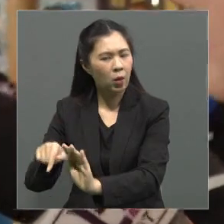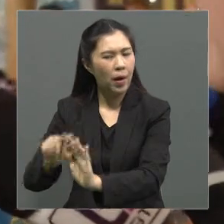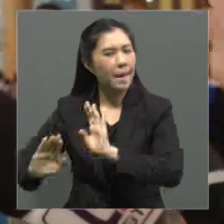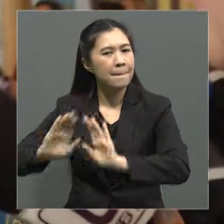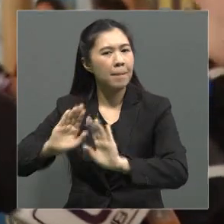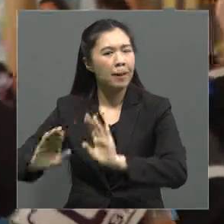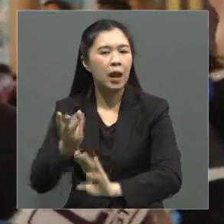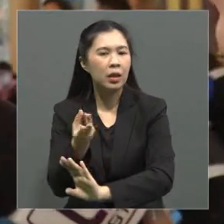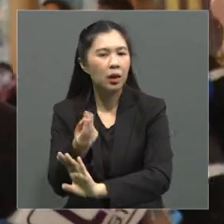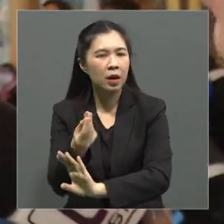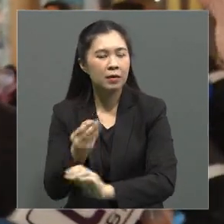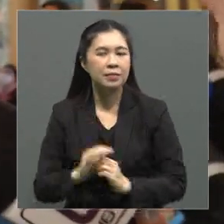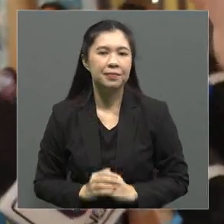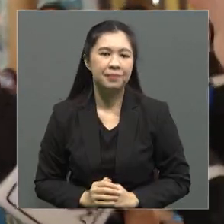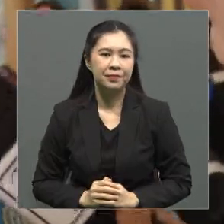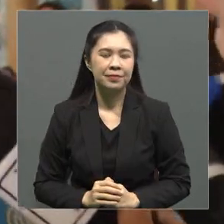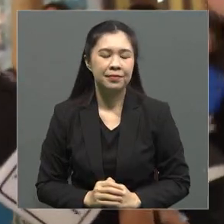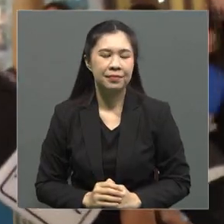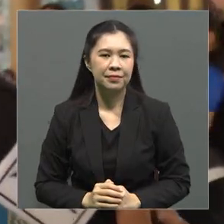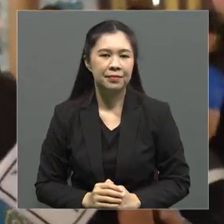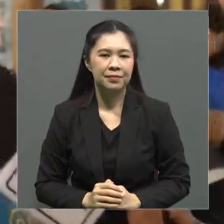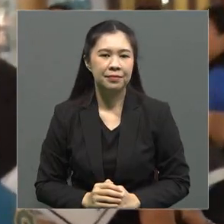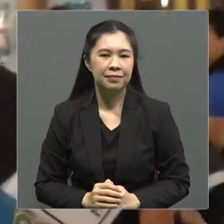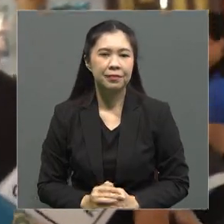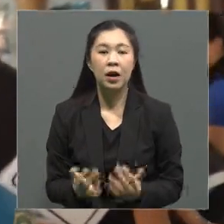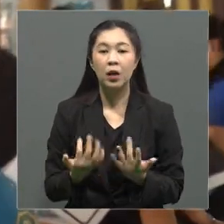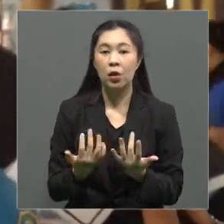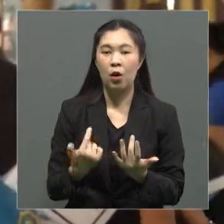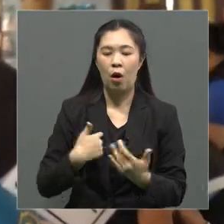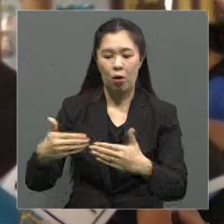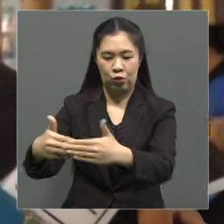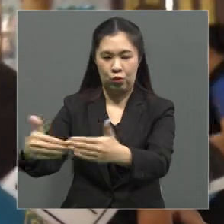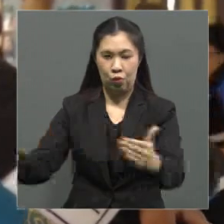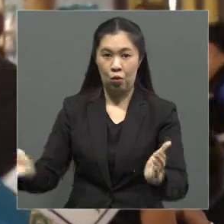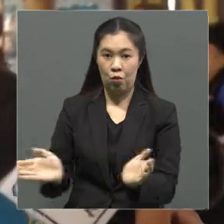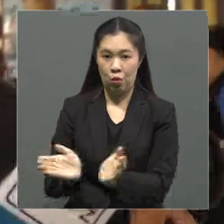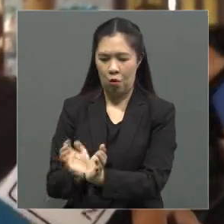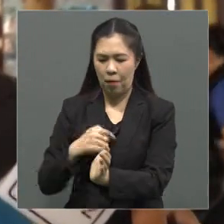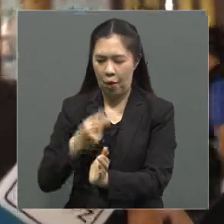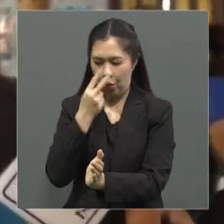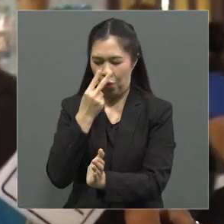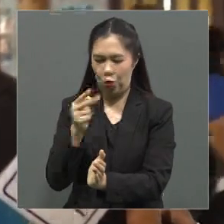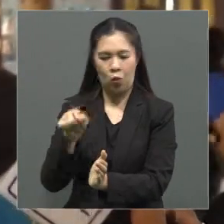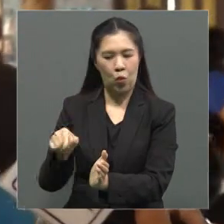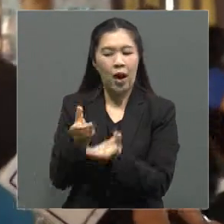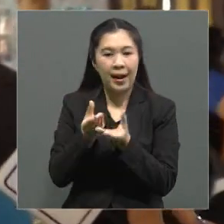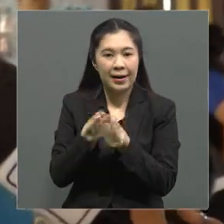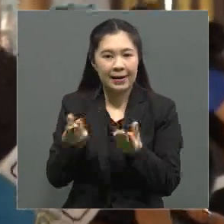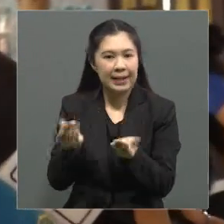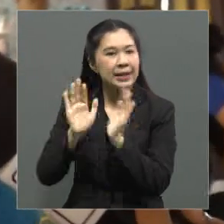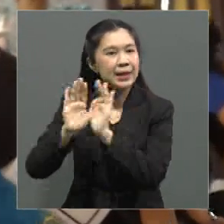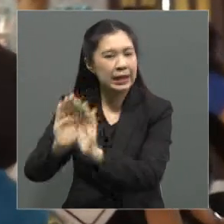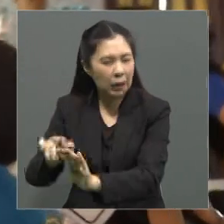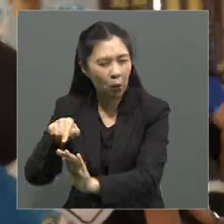ร้านมันถึงได้ไกลถึงหลังอันนี้ก็เดี๋ยววลองมาค่อยคำนวณปริมาณหลุมระเบิดก่อนว่าถ้าหลุมขนาดเนี้ยดินระเบิดจะประมาณไหนอันนี้